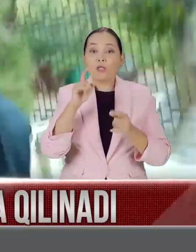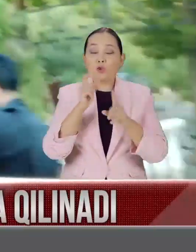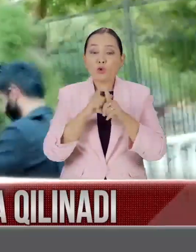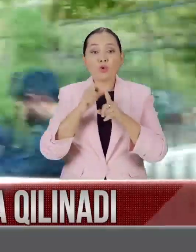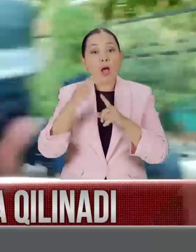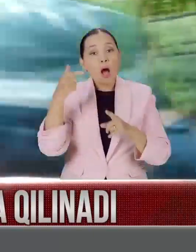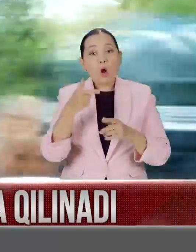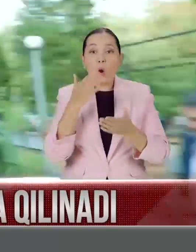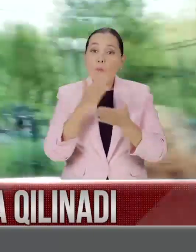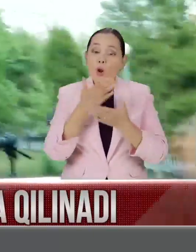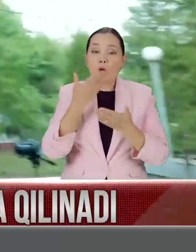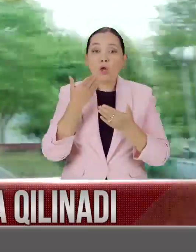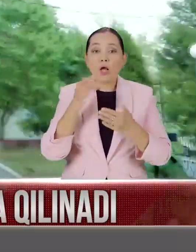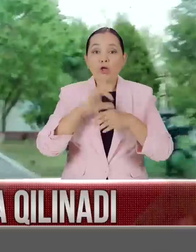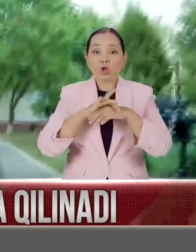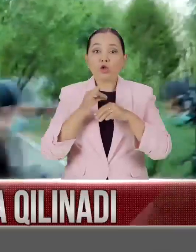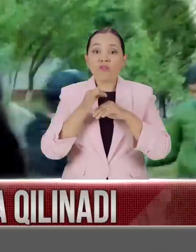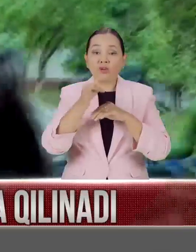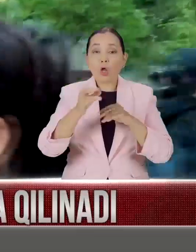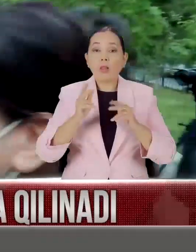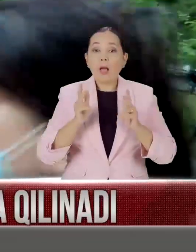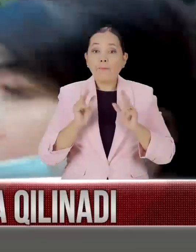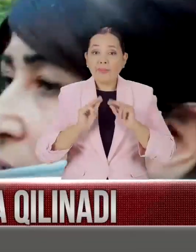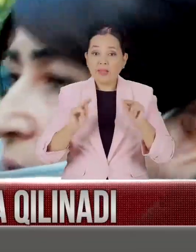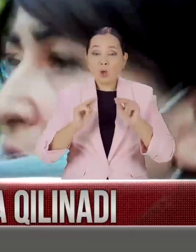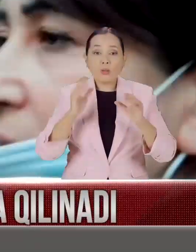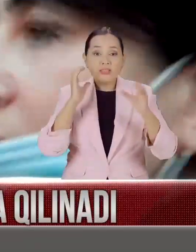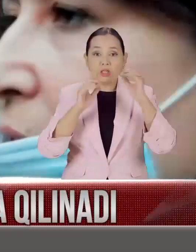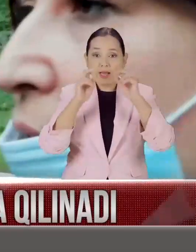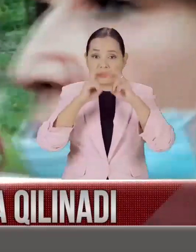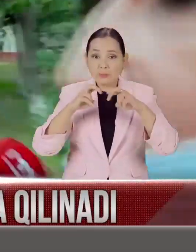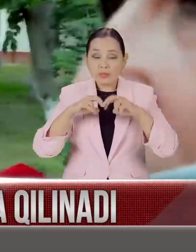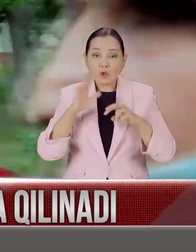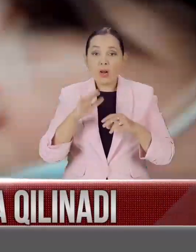haqorat alomatlari bormi yoki yo'q, buni Toshkent viloyati pedagogika instituti